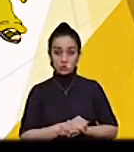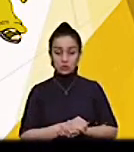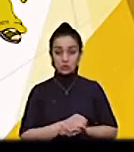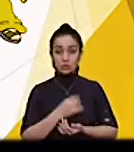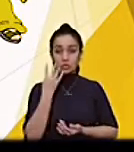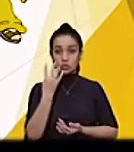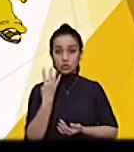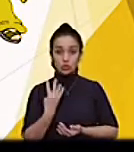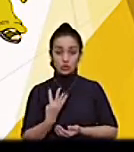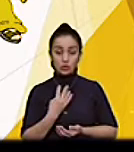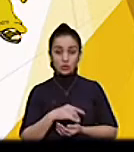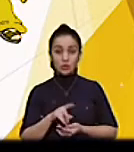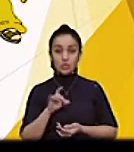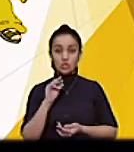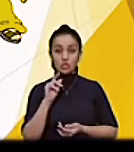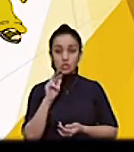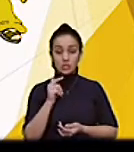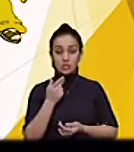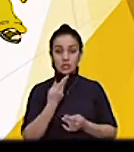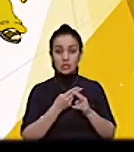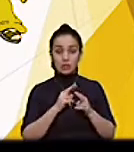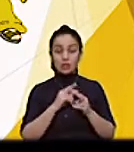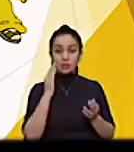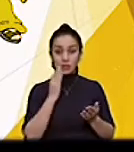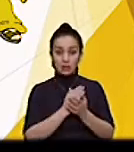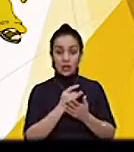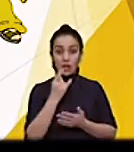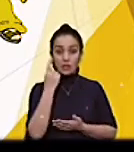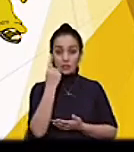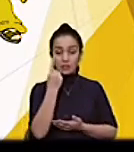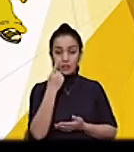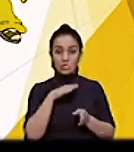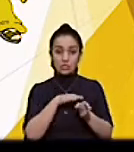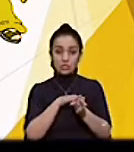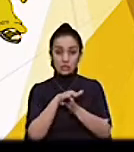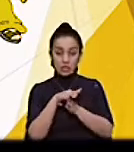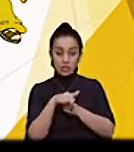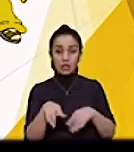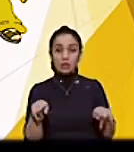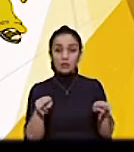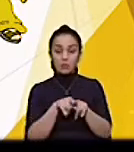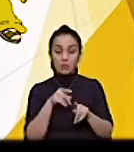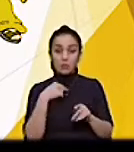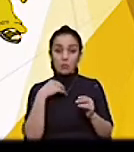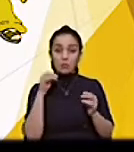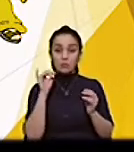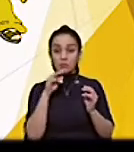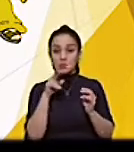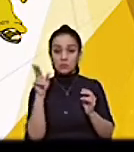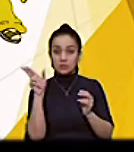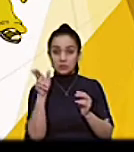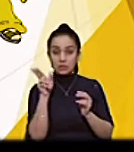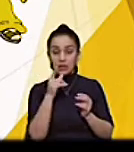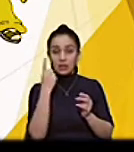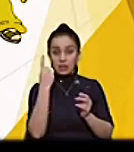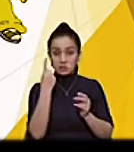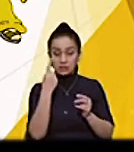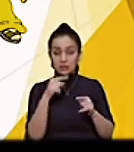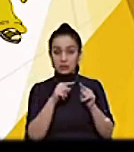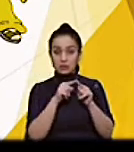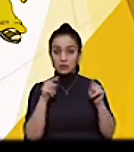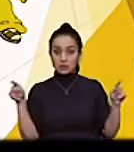четвертых. 4 четвертых части – это есть одно целое. Значит, мы закрасили,